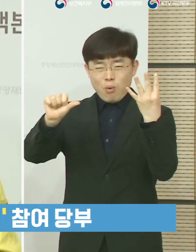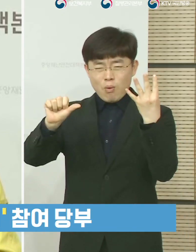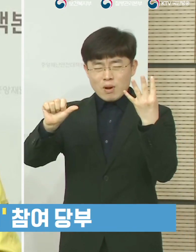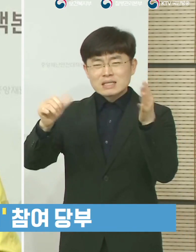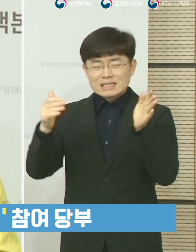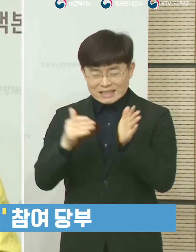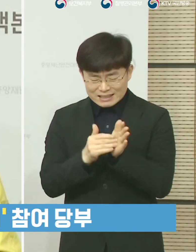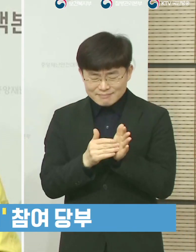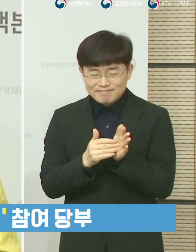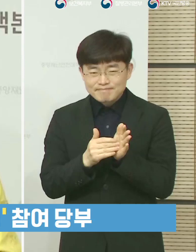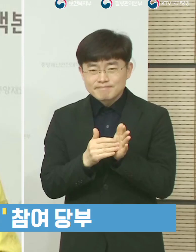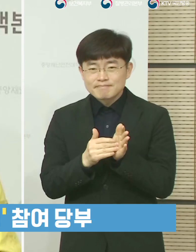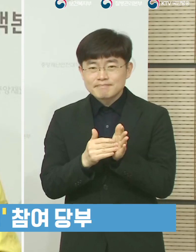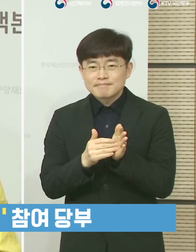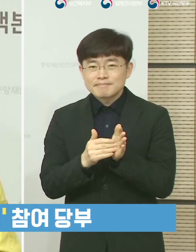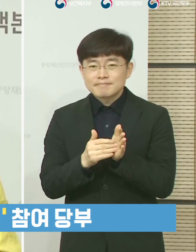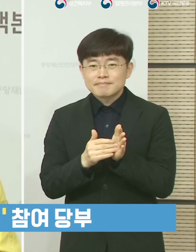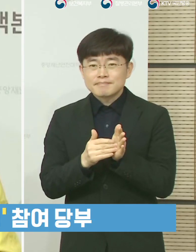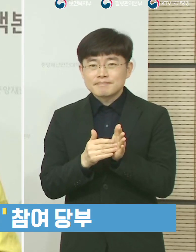계속해서 이러한